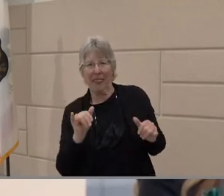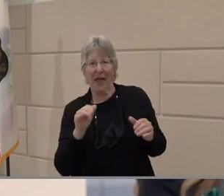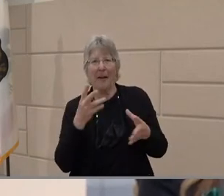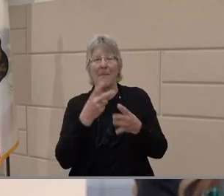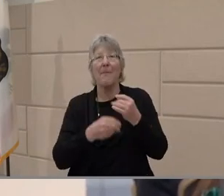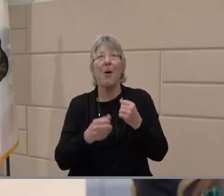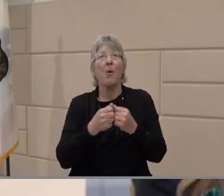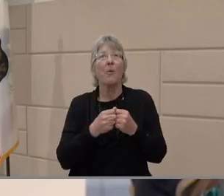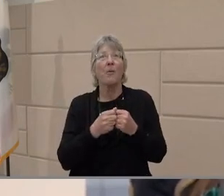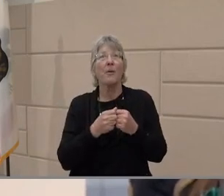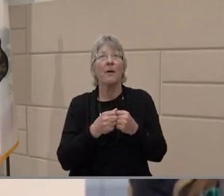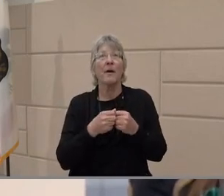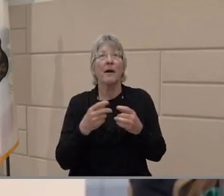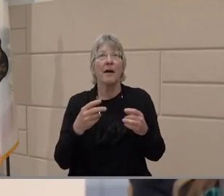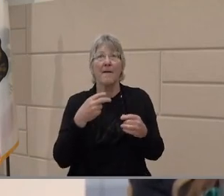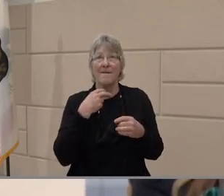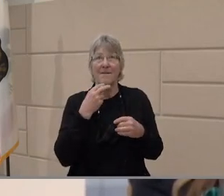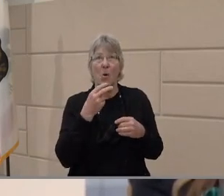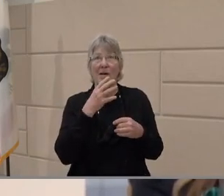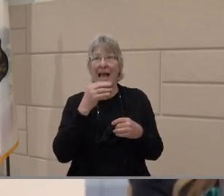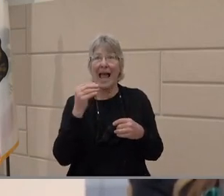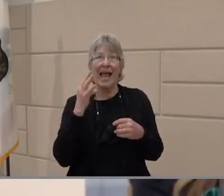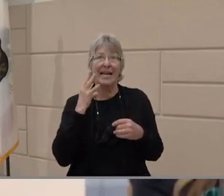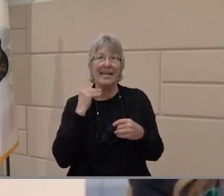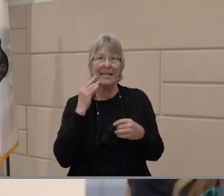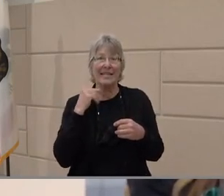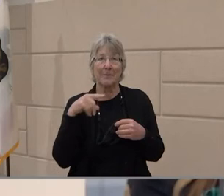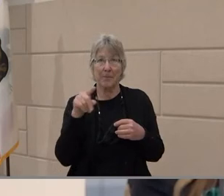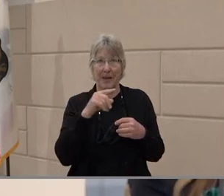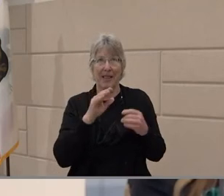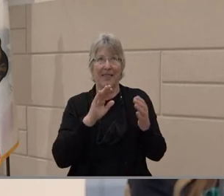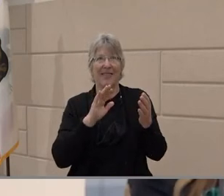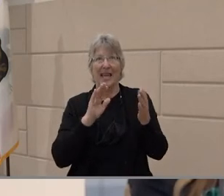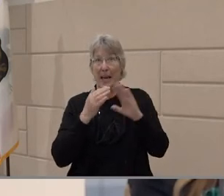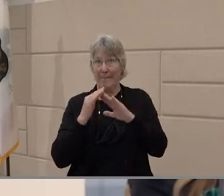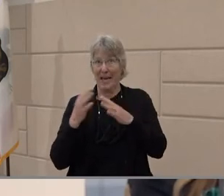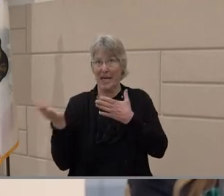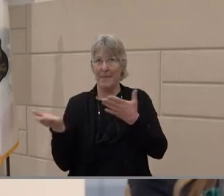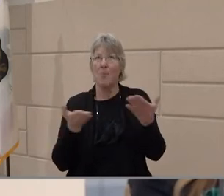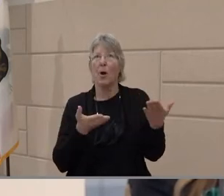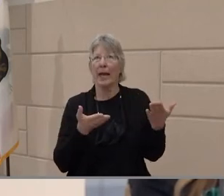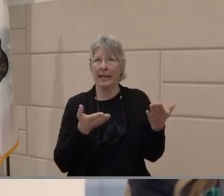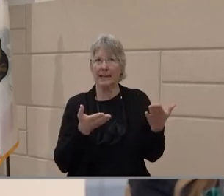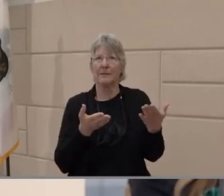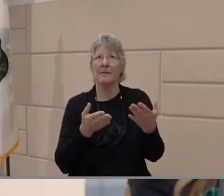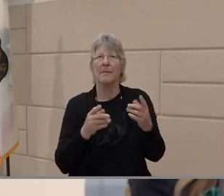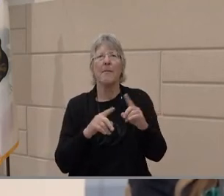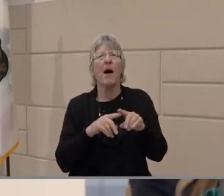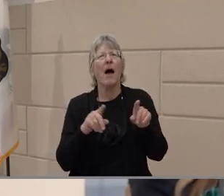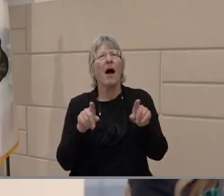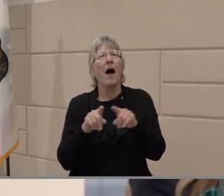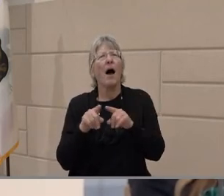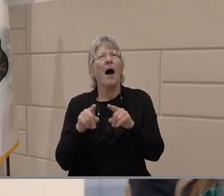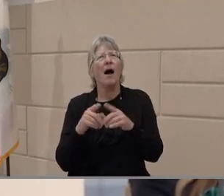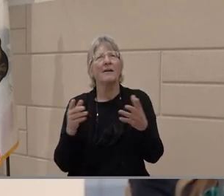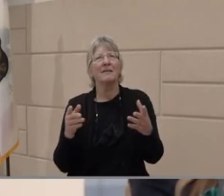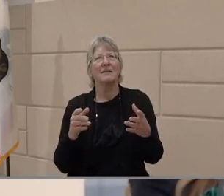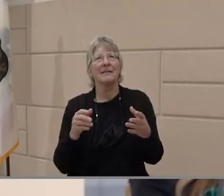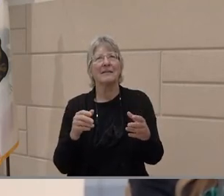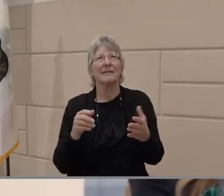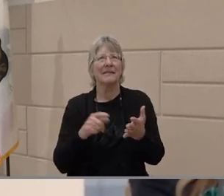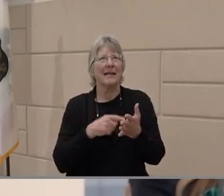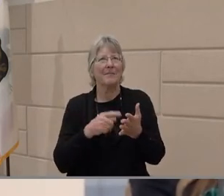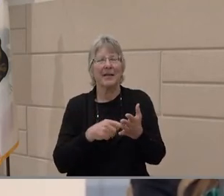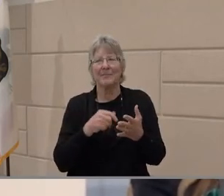មានសមត្ថភាពសំឡេងនិងការពិសោធន៍ដែលសហគមន៍របស់យើងបាននាំមកហ្នឹងគឺ